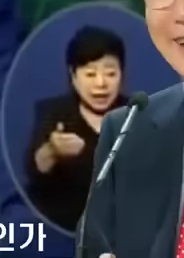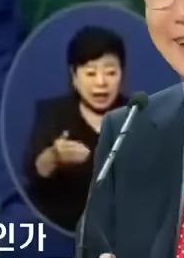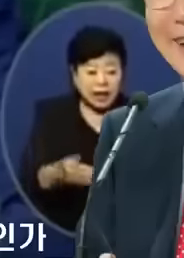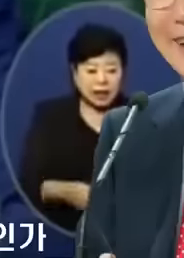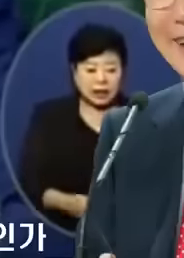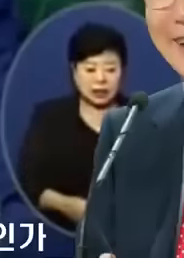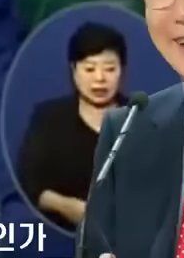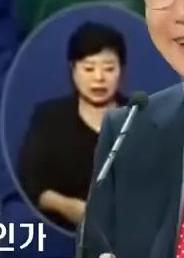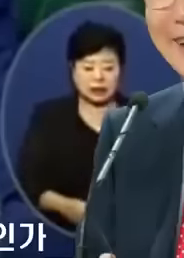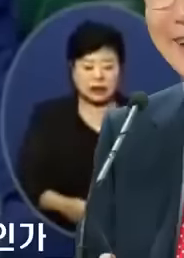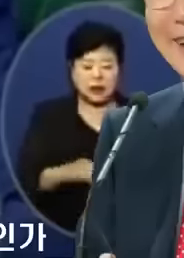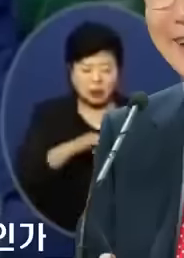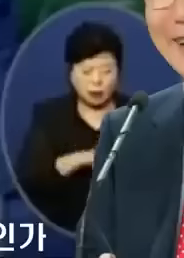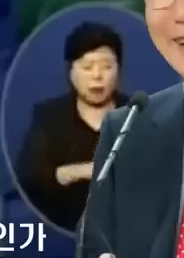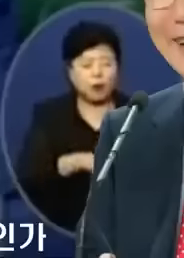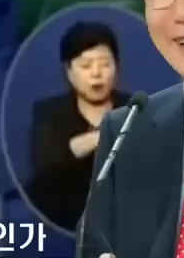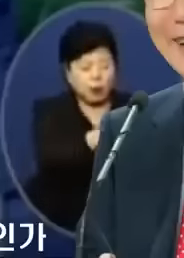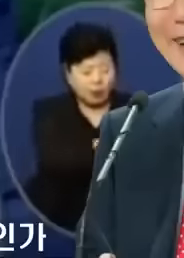꼭 맞으세요.